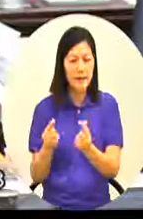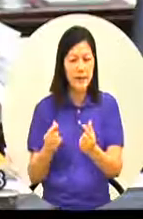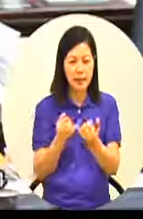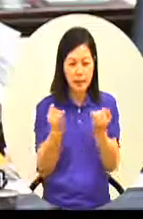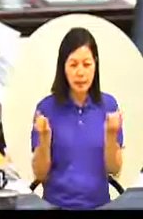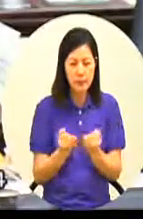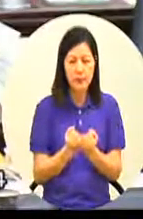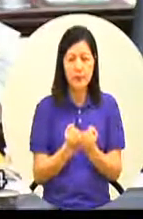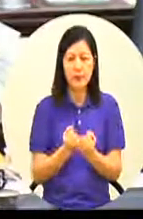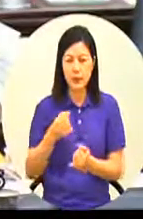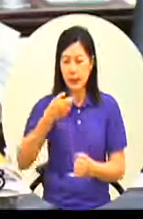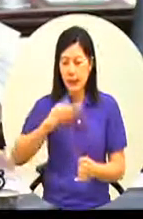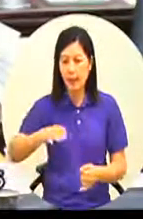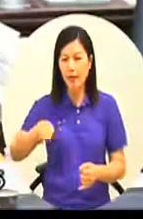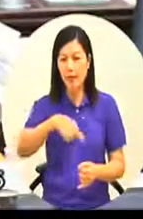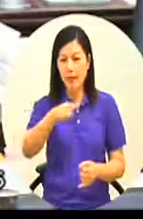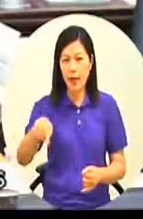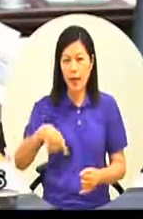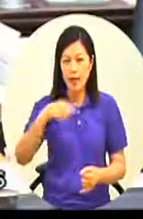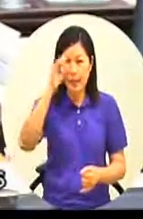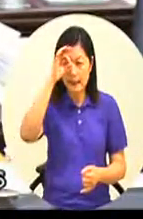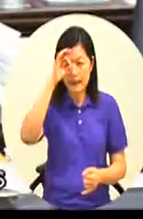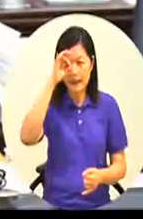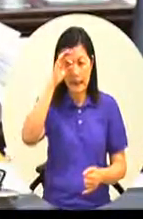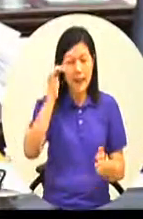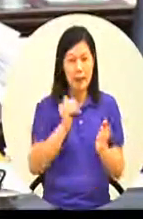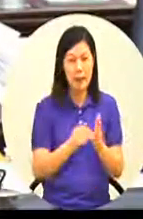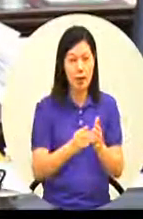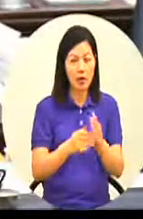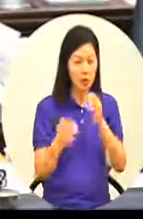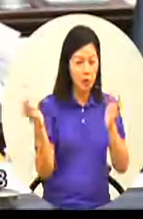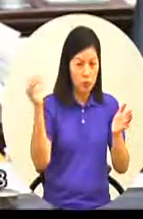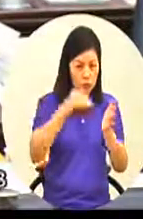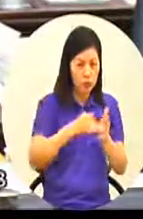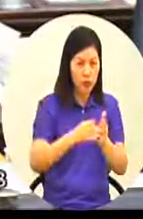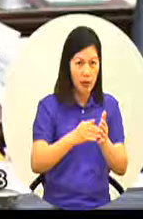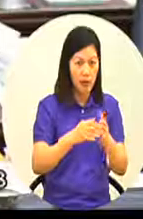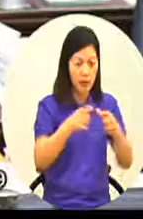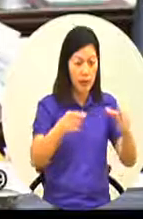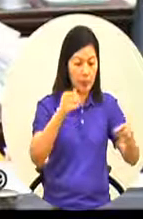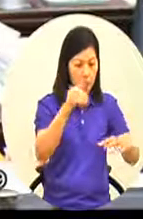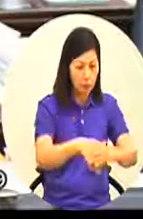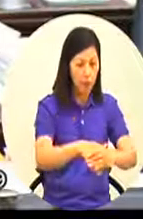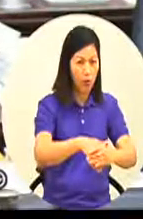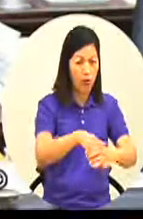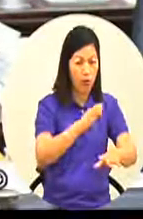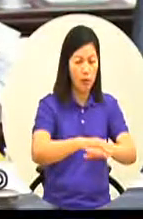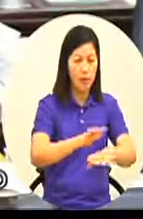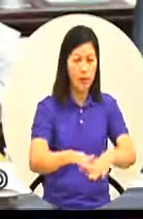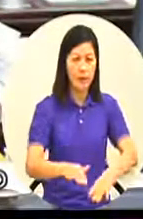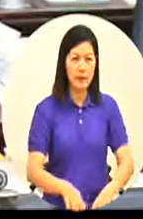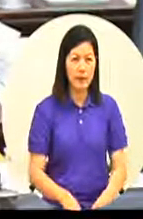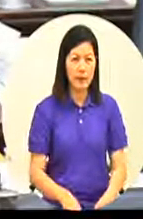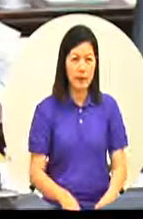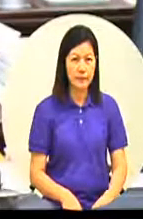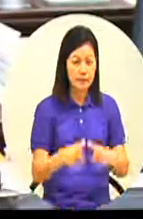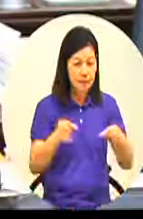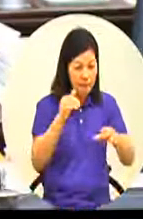个，我们甚至还可以看到他最终的提案，他是还有一个投票 的行为嘛，一样啊，投票的行